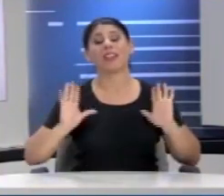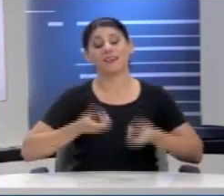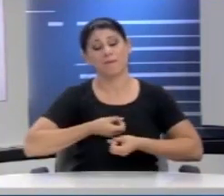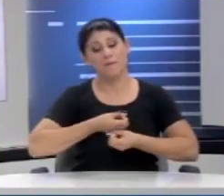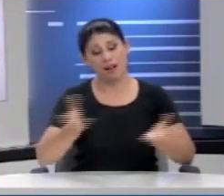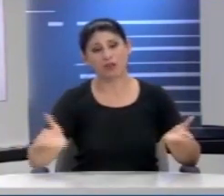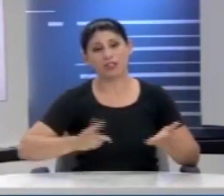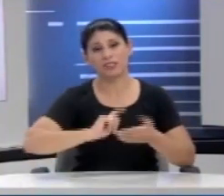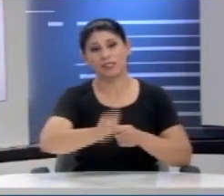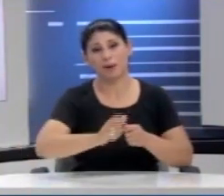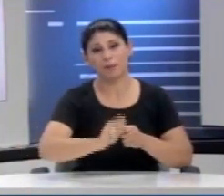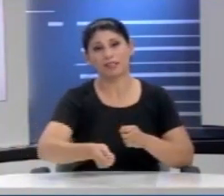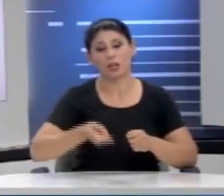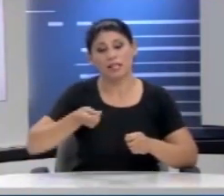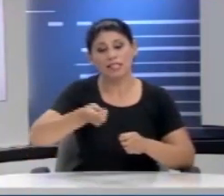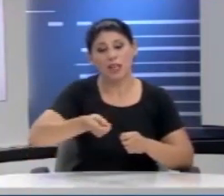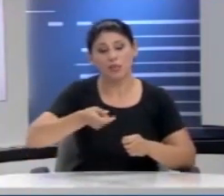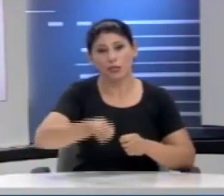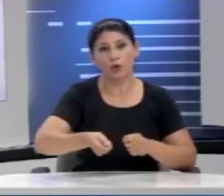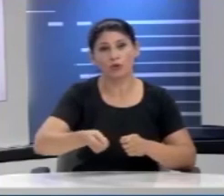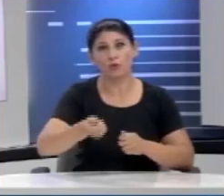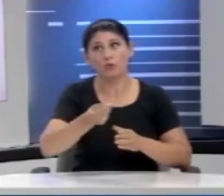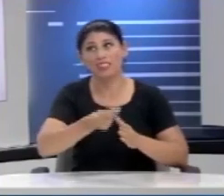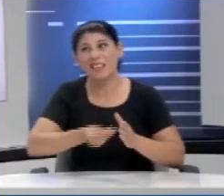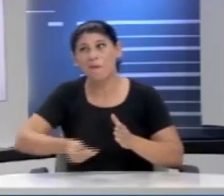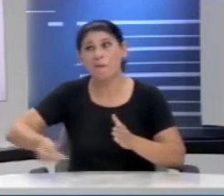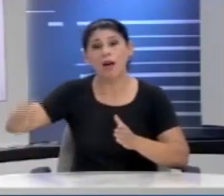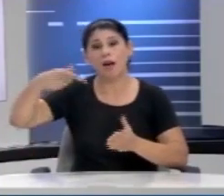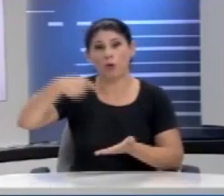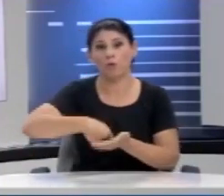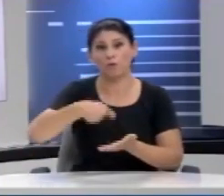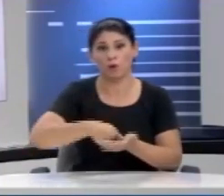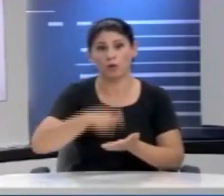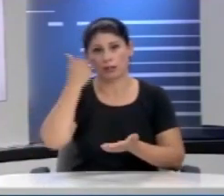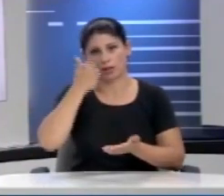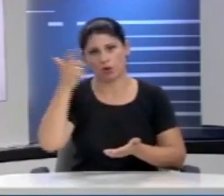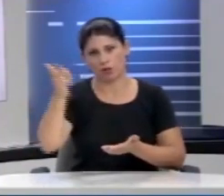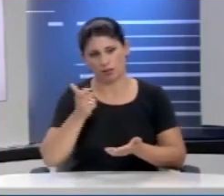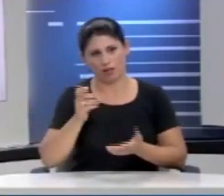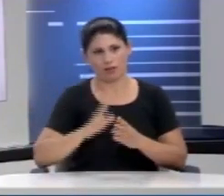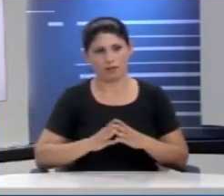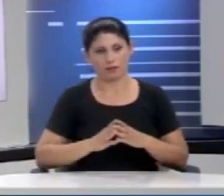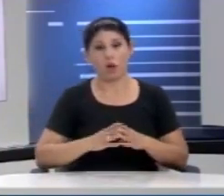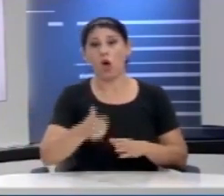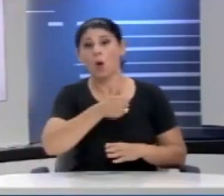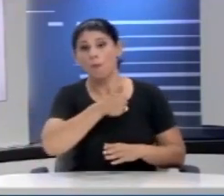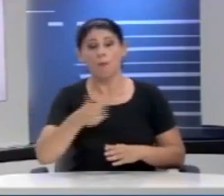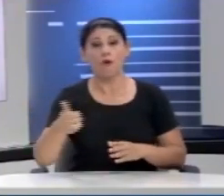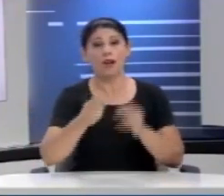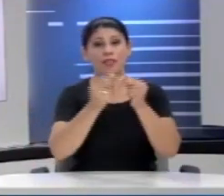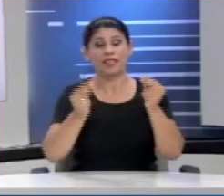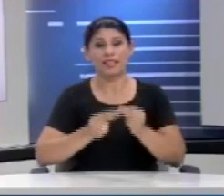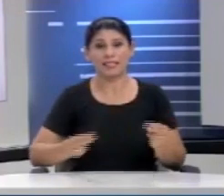παροχή να πληρώσουμε σε δόσεις τους υπέρογκους φόρους και τα κόκκινα δάνεια. Η μοναδική